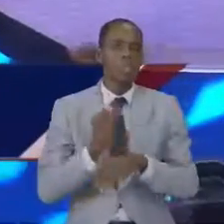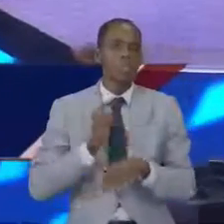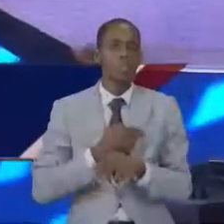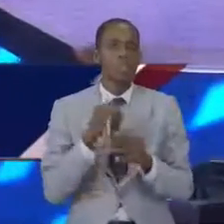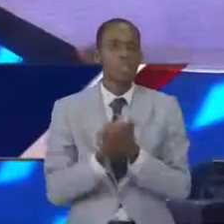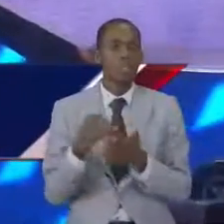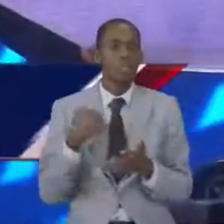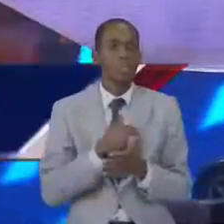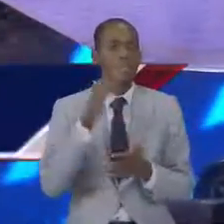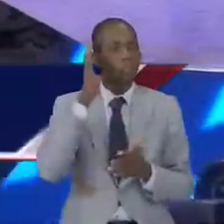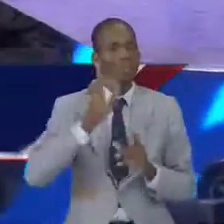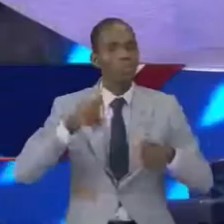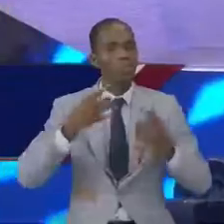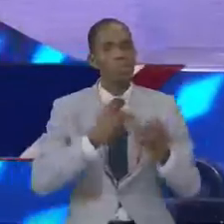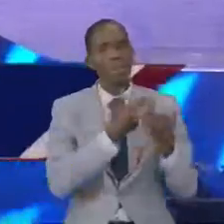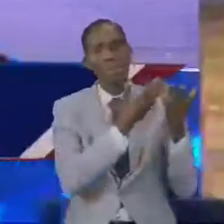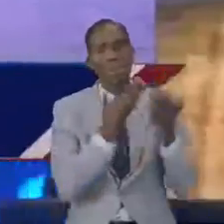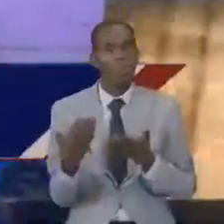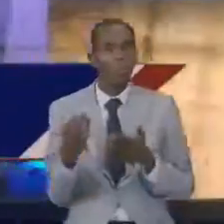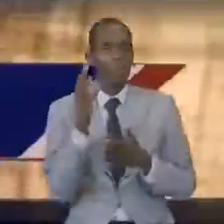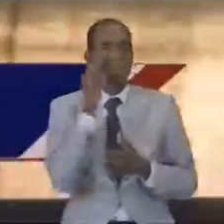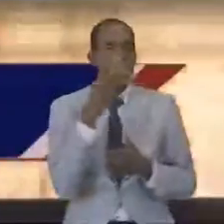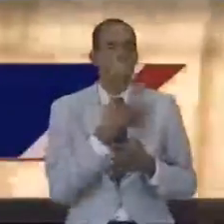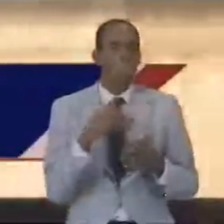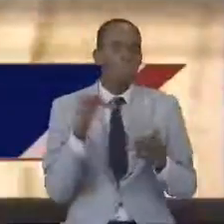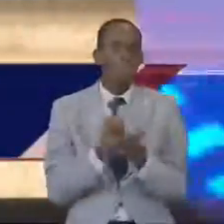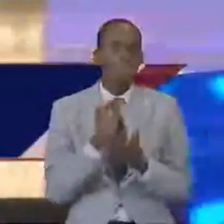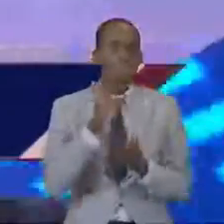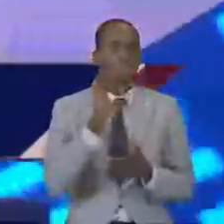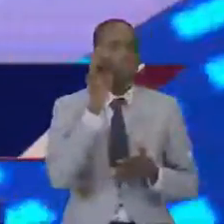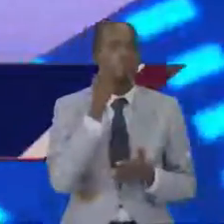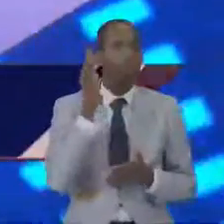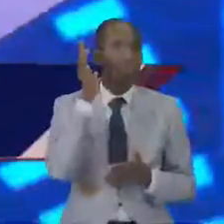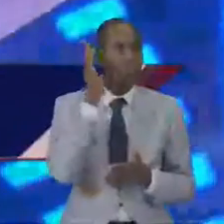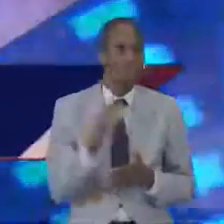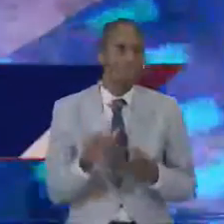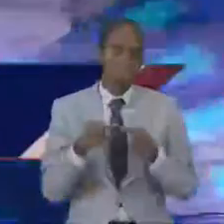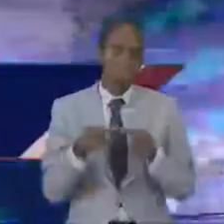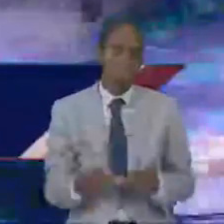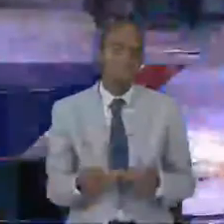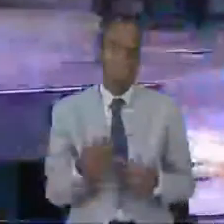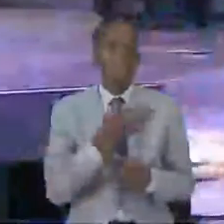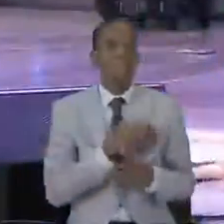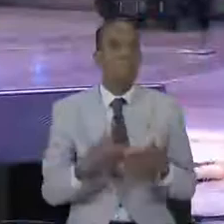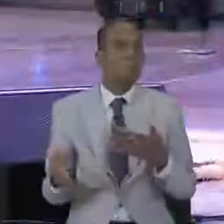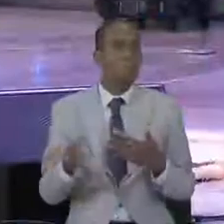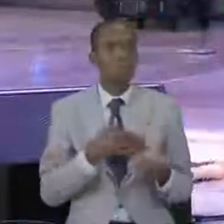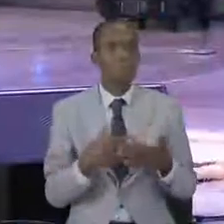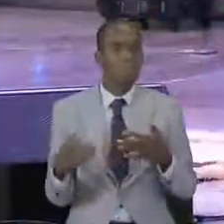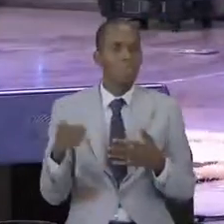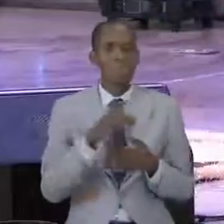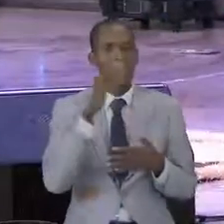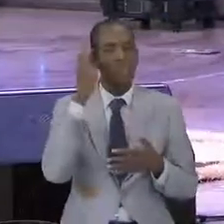avec nous puissions aller et porter de prime afin que vous ferez puissent demeurer et